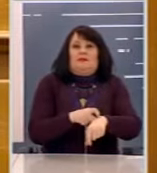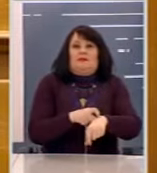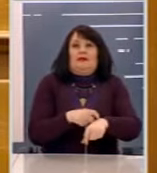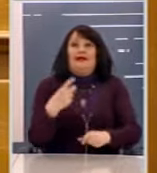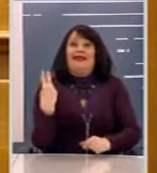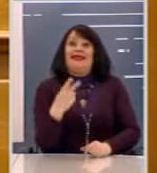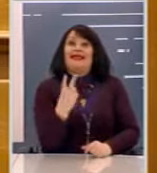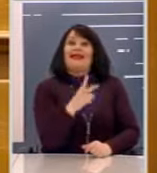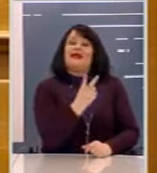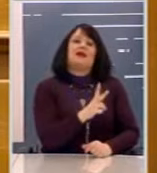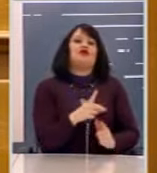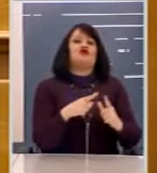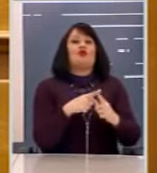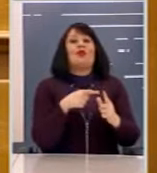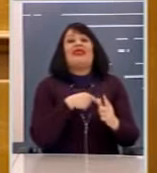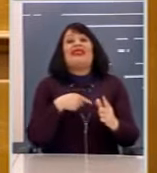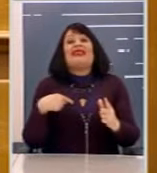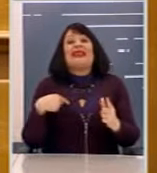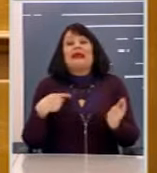Δικές σας ήταν οι διοικήσεις